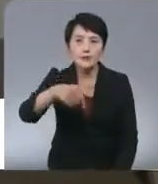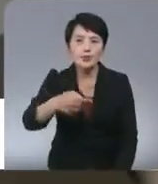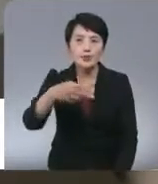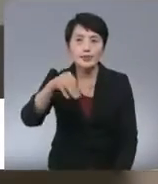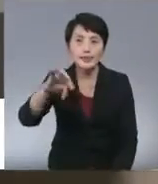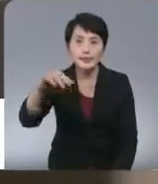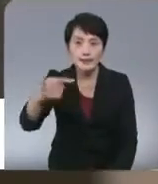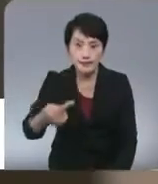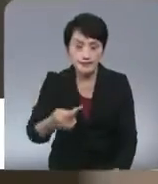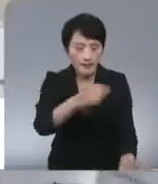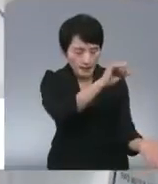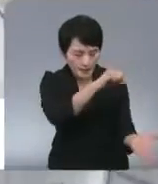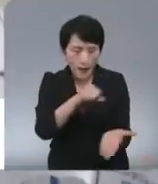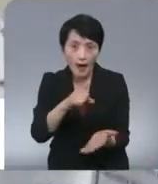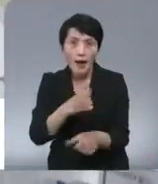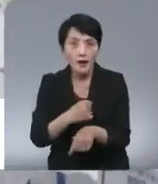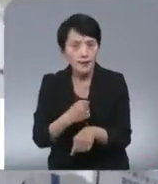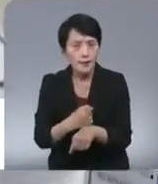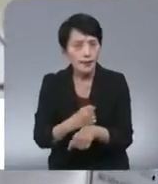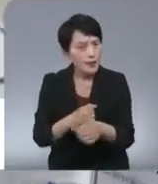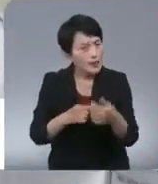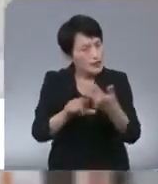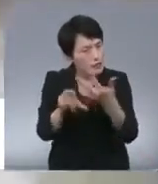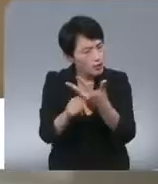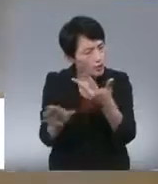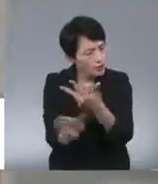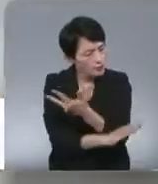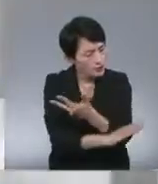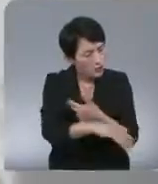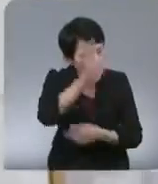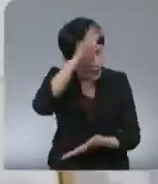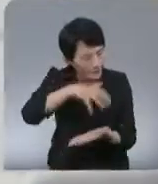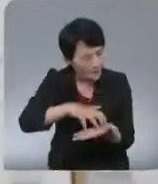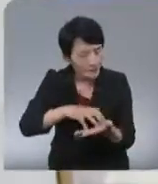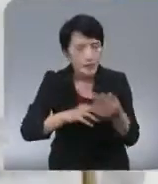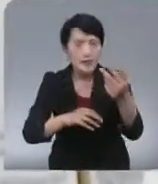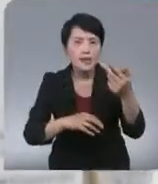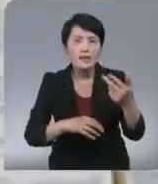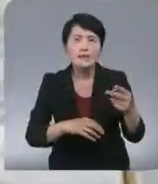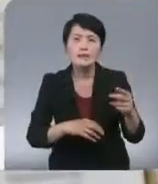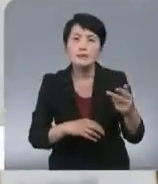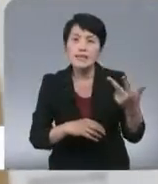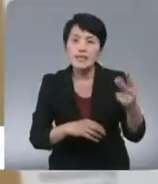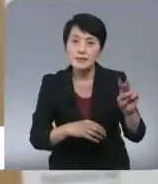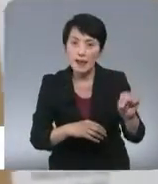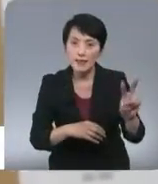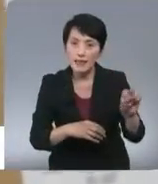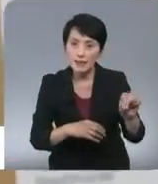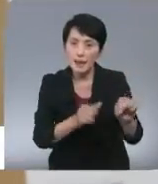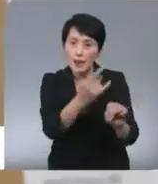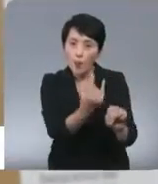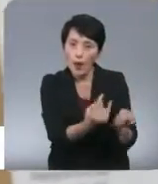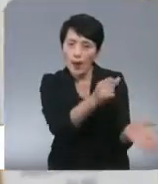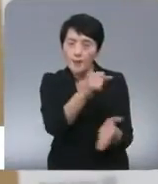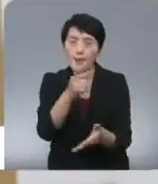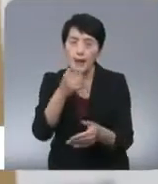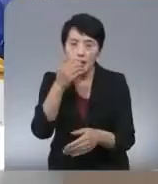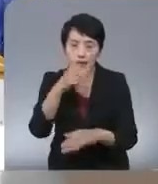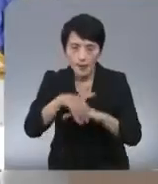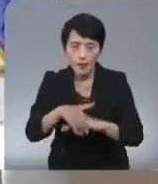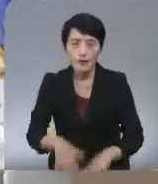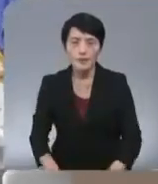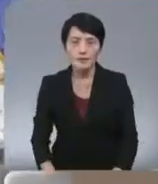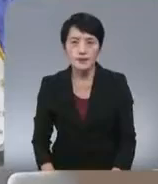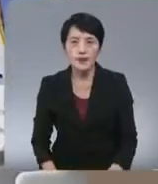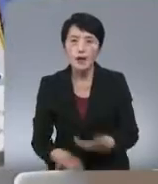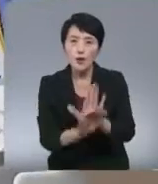bình thường hóa đường bay quốc tế tăng cường nhân lực kiểm dịch tương ứng với lượng du khách từ nước ngoài gia tăng và quản lý triệt để người nhập cảnh từ quốc tế